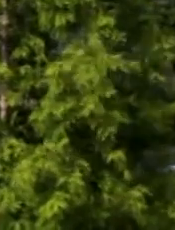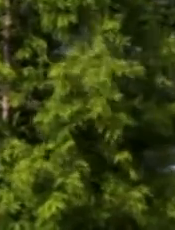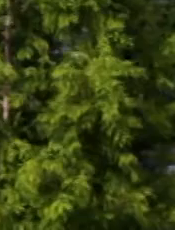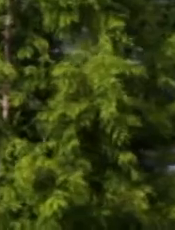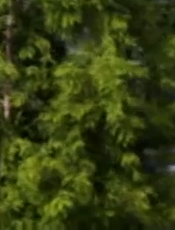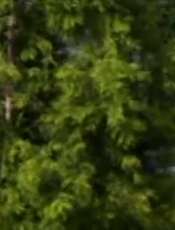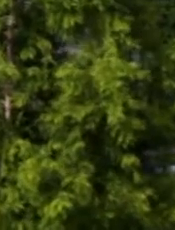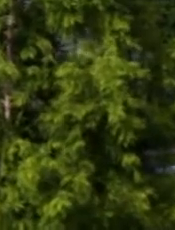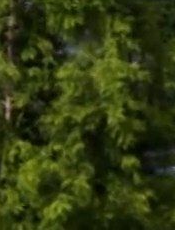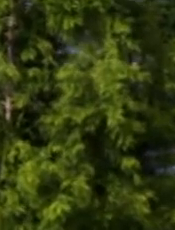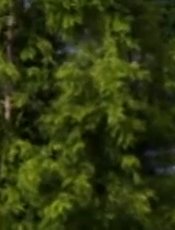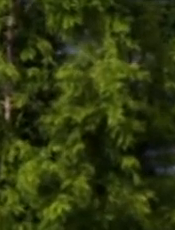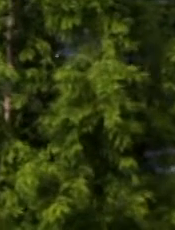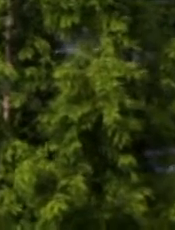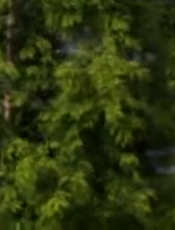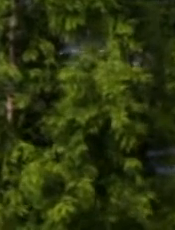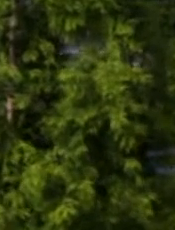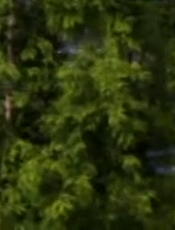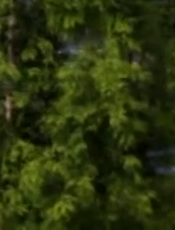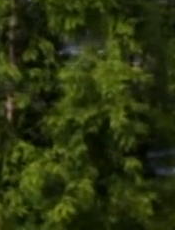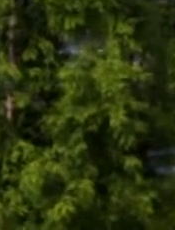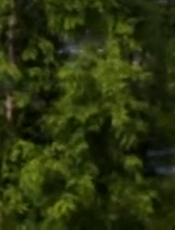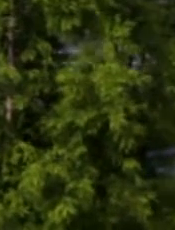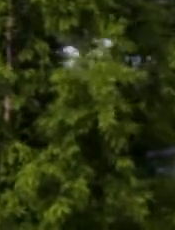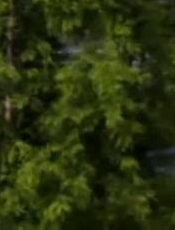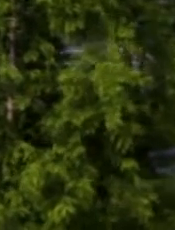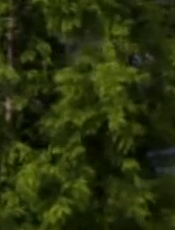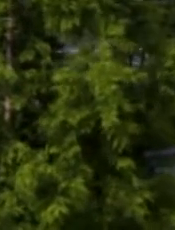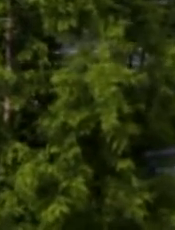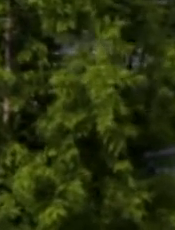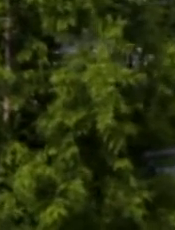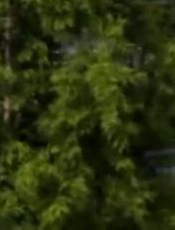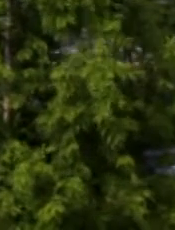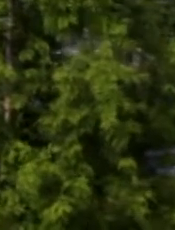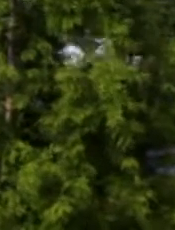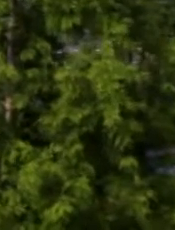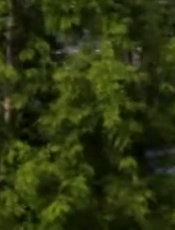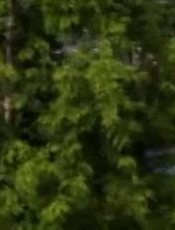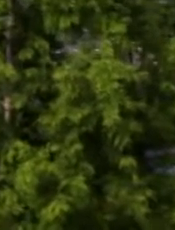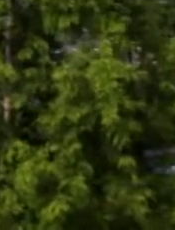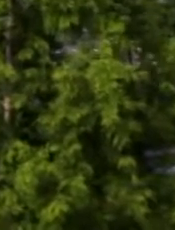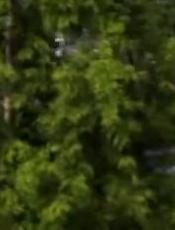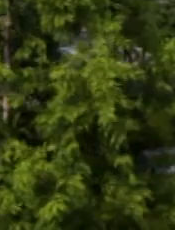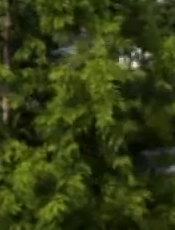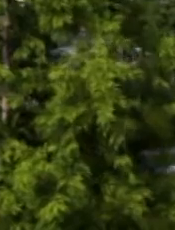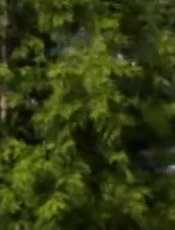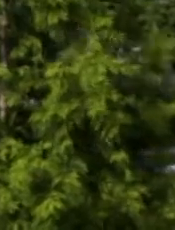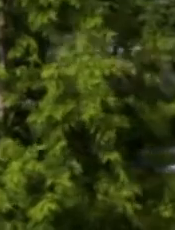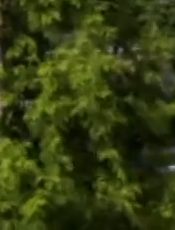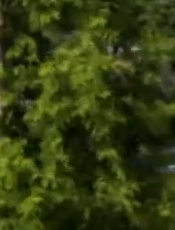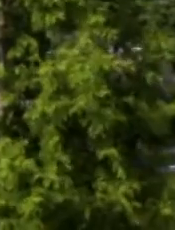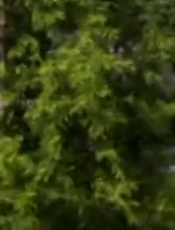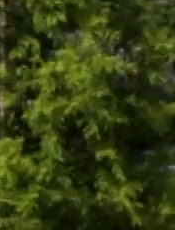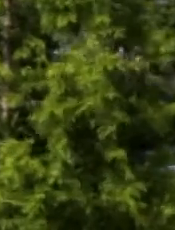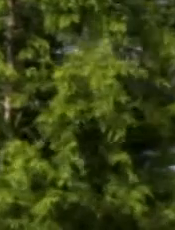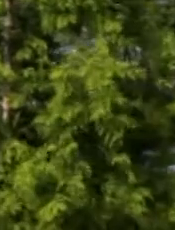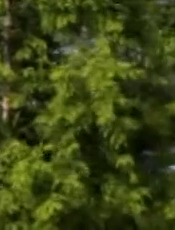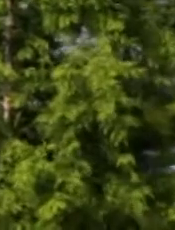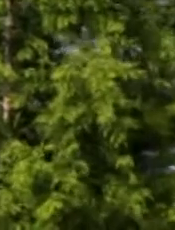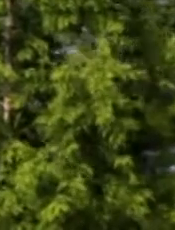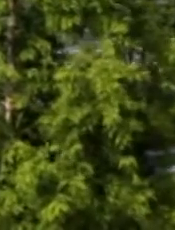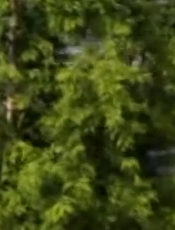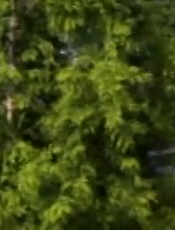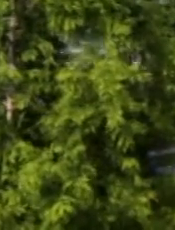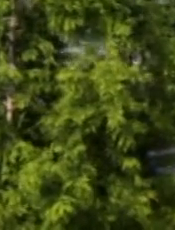동대문구가 코레일 수도권 동부본부 브릿지 종합지원센터와 함께 노숙인 희망 일자리 사업단 운영 업무 협약을